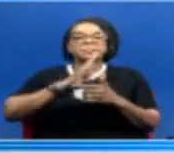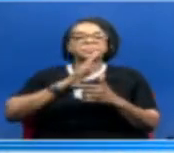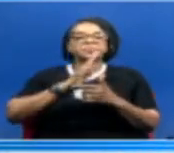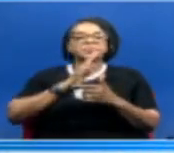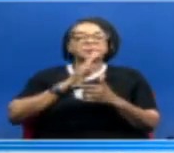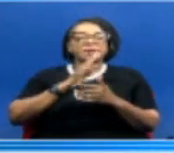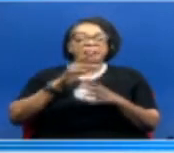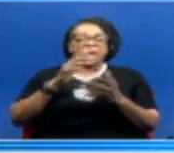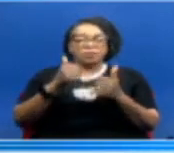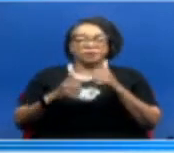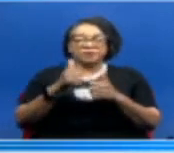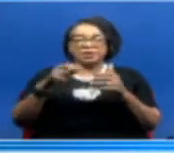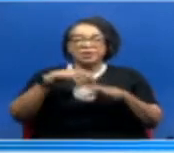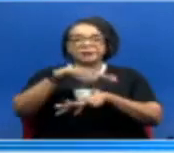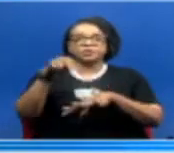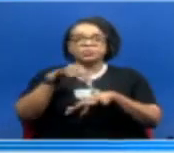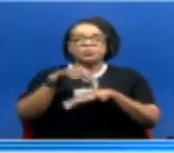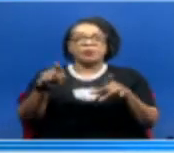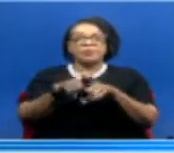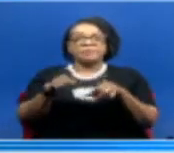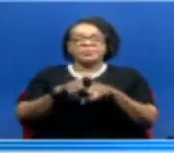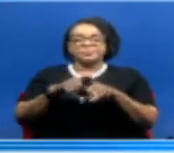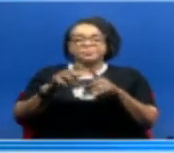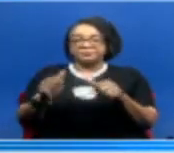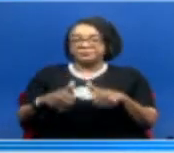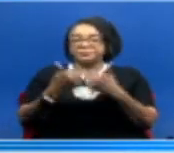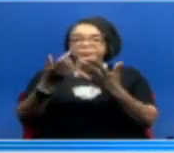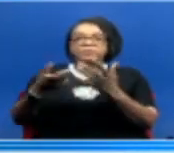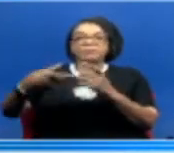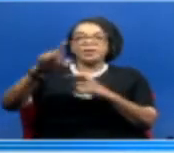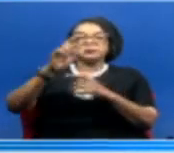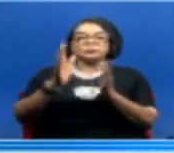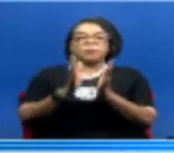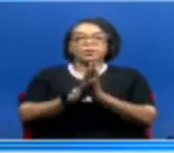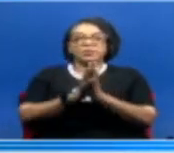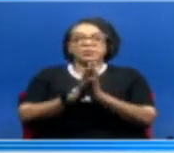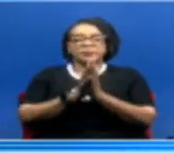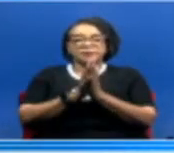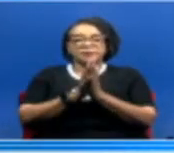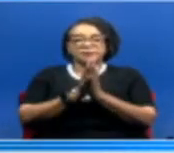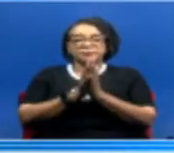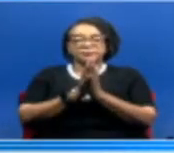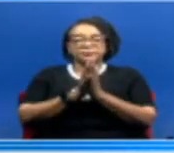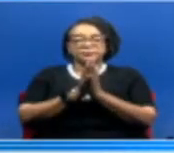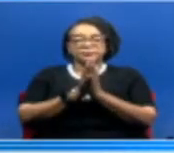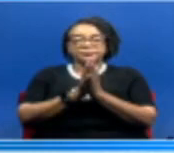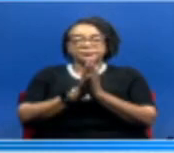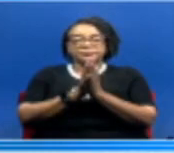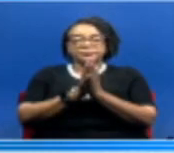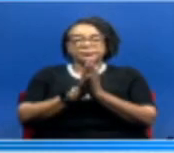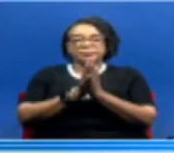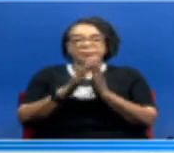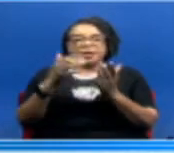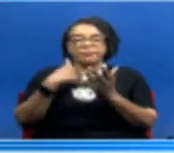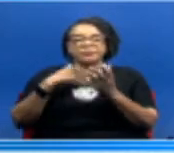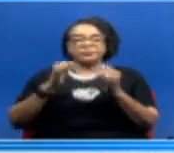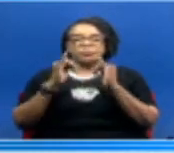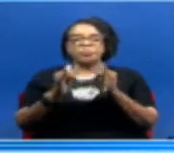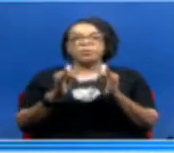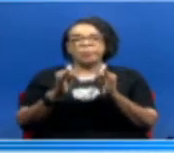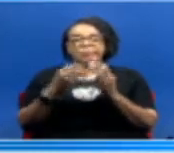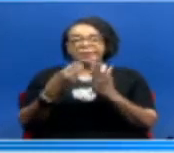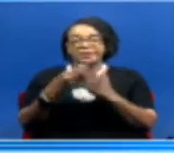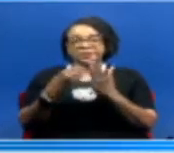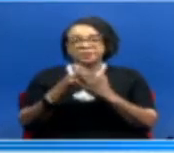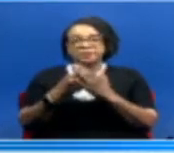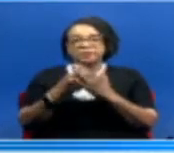pamoja na riba ambayo huongezeka kutokana na kufunguka kwa ama mfumko wa bei na hasa shilingi